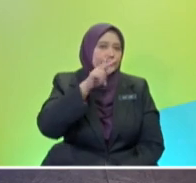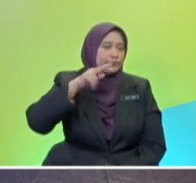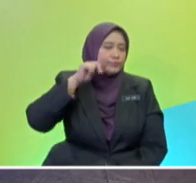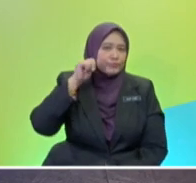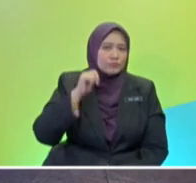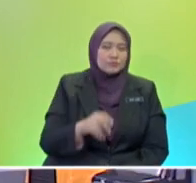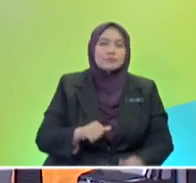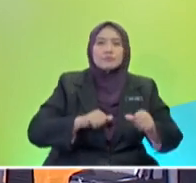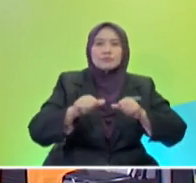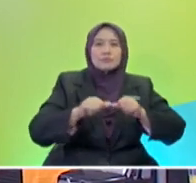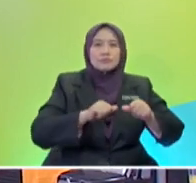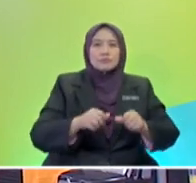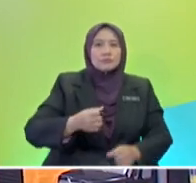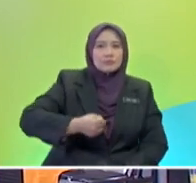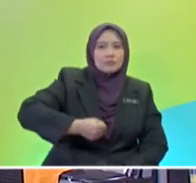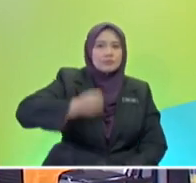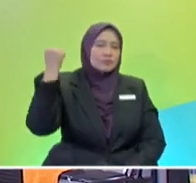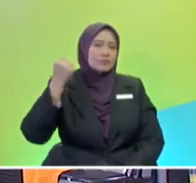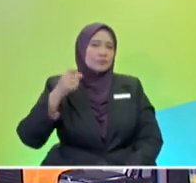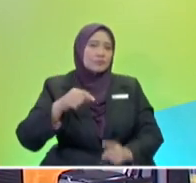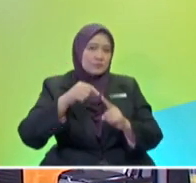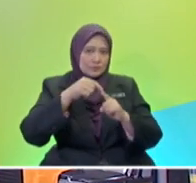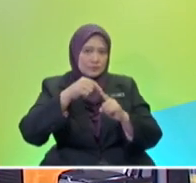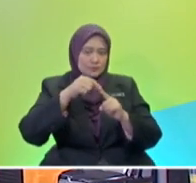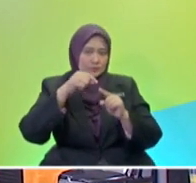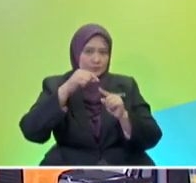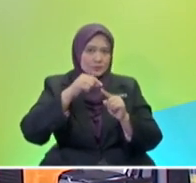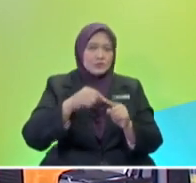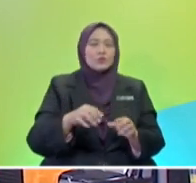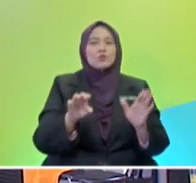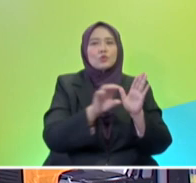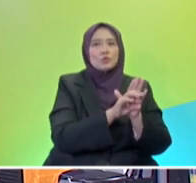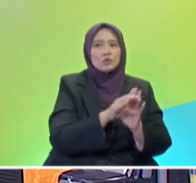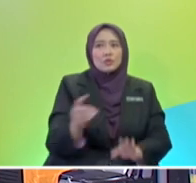bentuk paku merupakan salah satu contoh daya